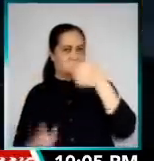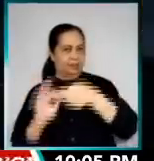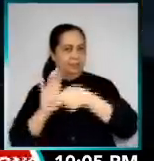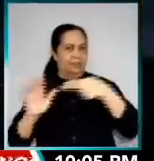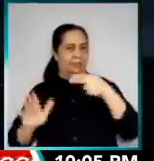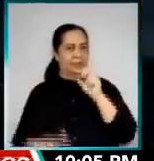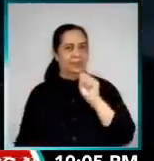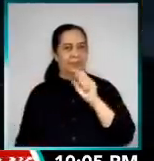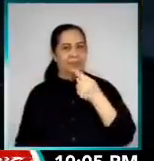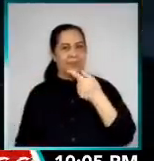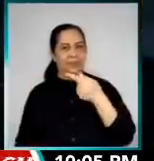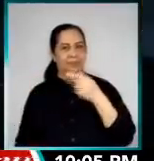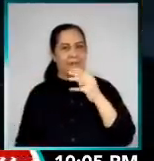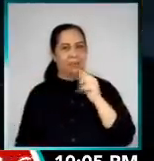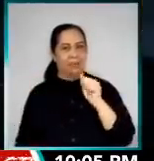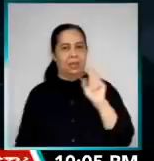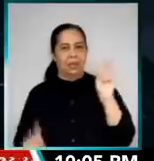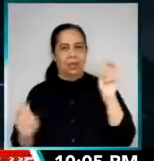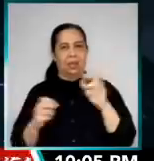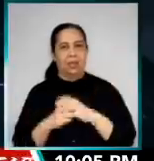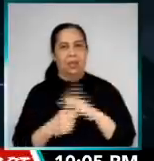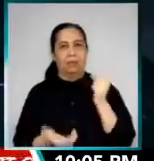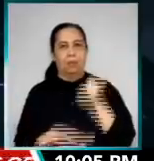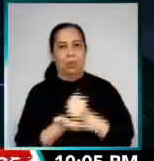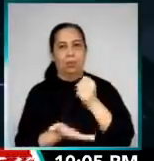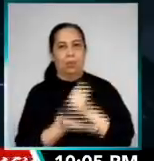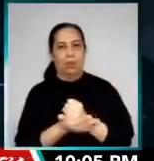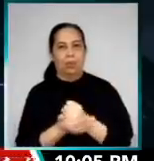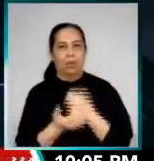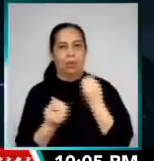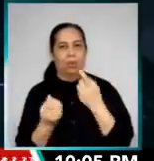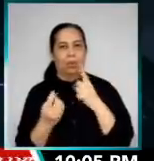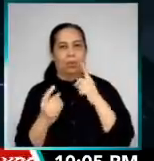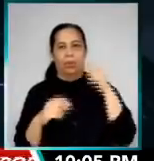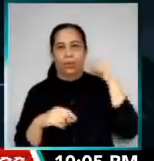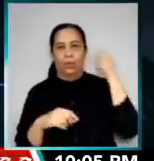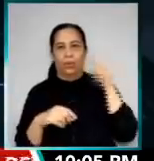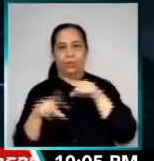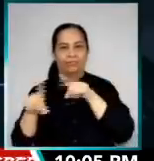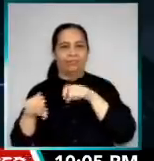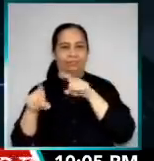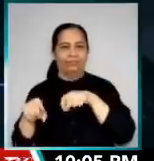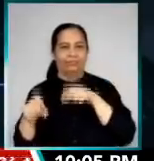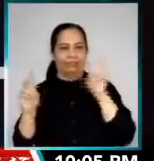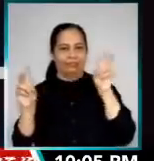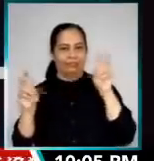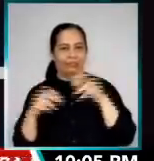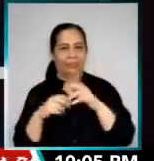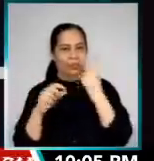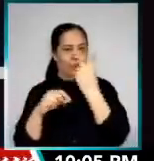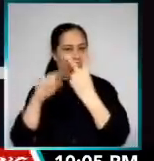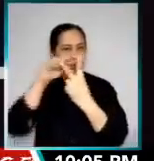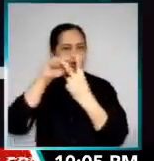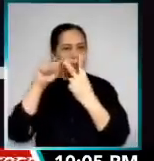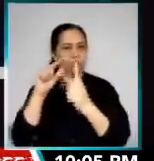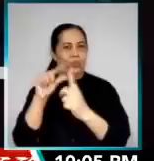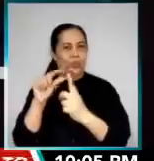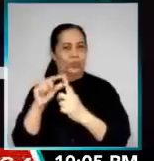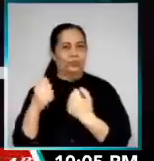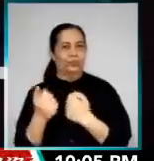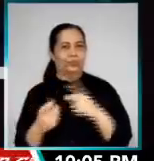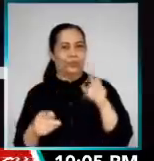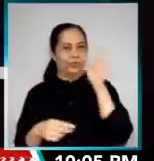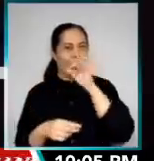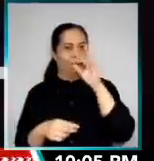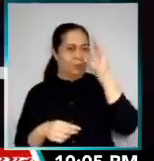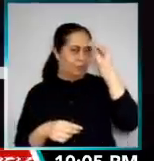Parating tawag is pokpok or gold digger. Yun, yung dalawang terms na yun. Filipino men or Filipino